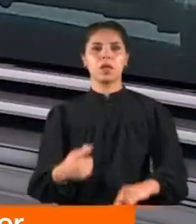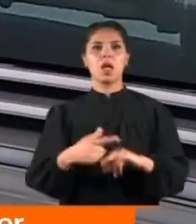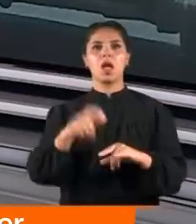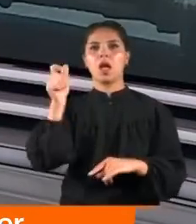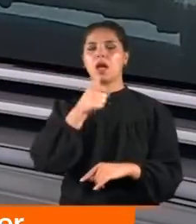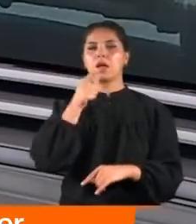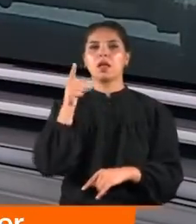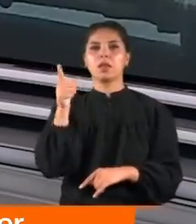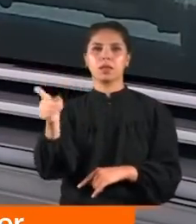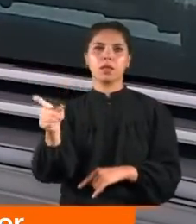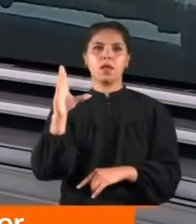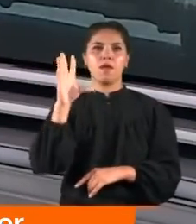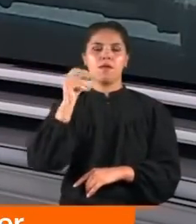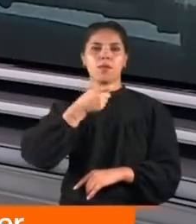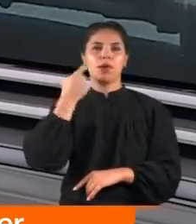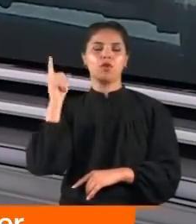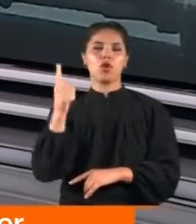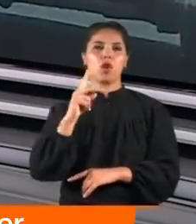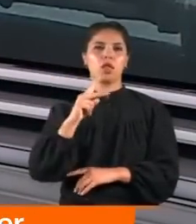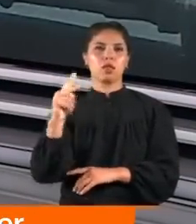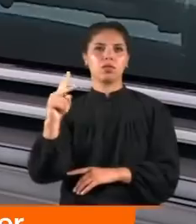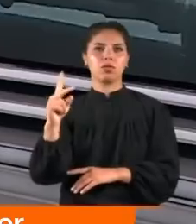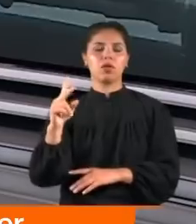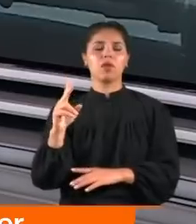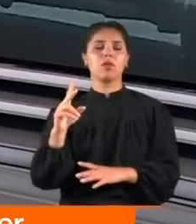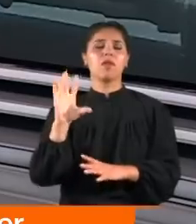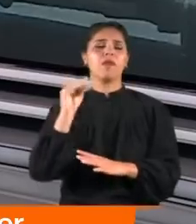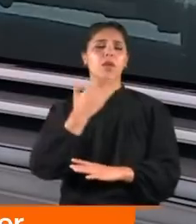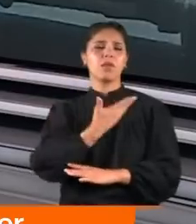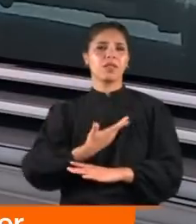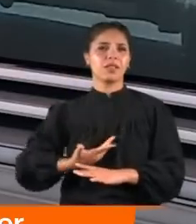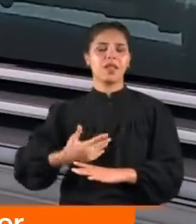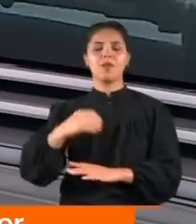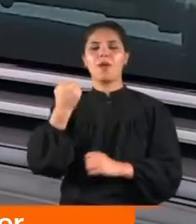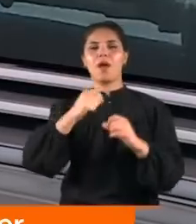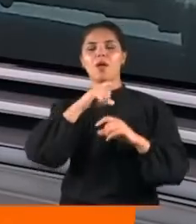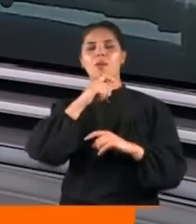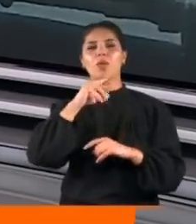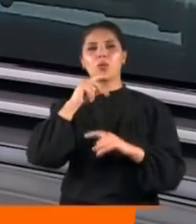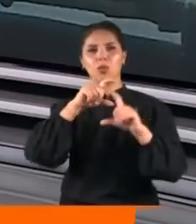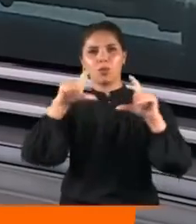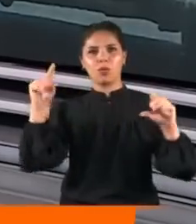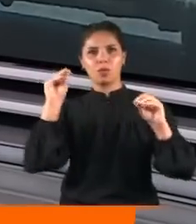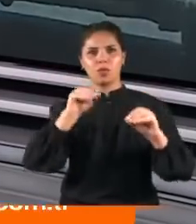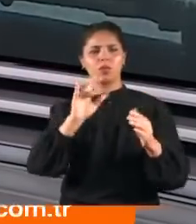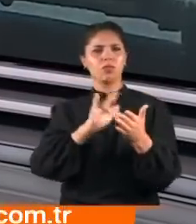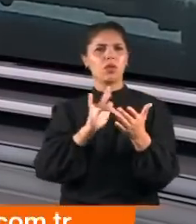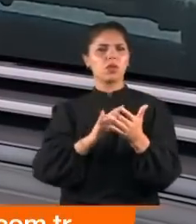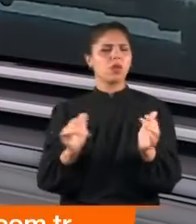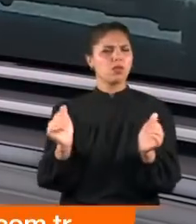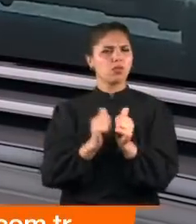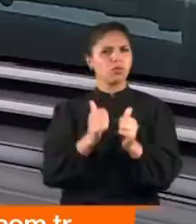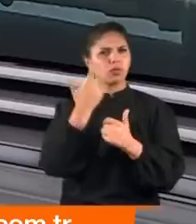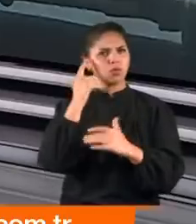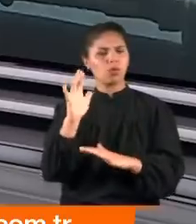Hakan Bilal Kutluayp, Fenerbahçe'nin eski yöneticisi, takıma olan aşkını plakasına da taşıdı. Ama peş peşe gelen cezalarla neye uğradığını